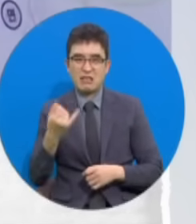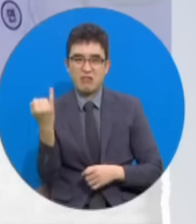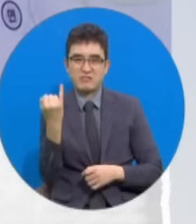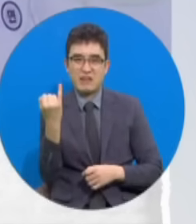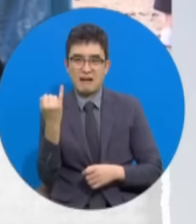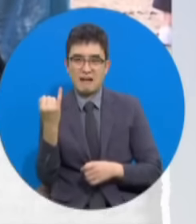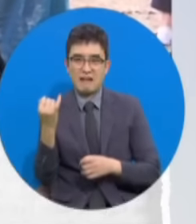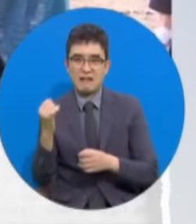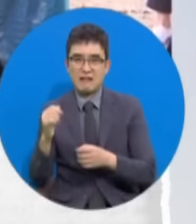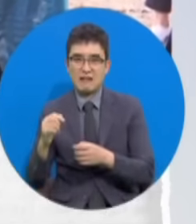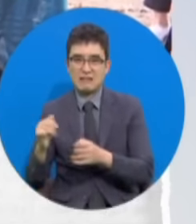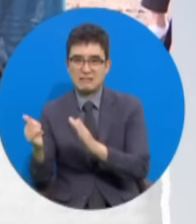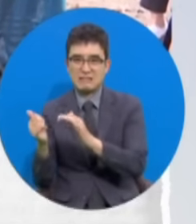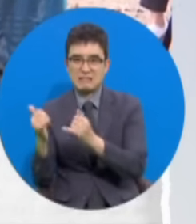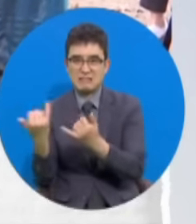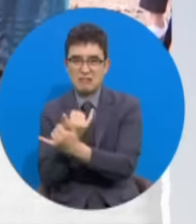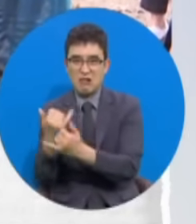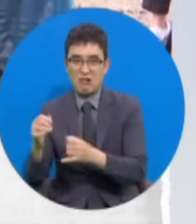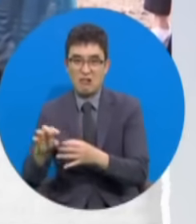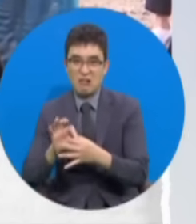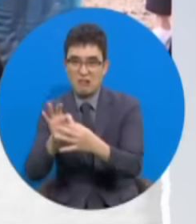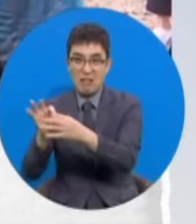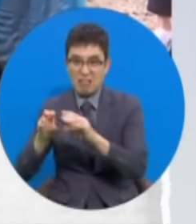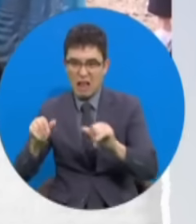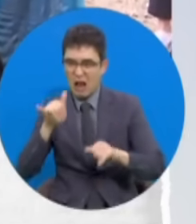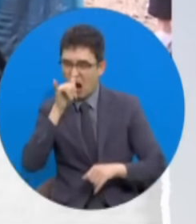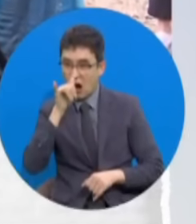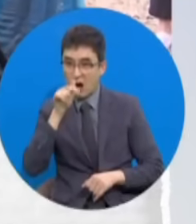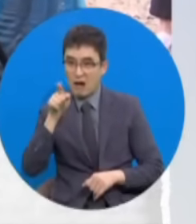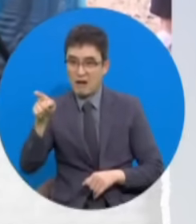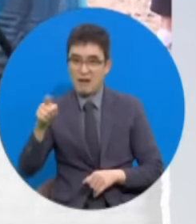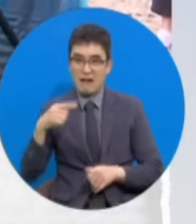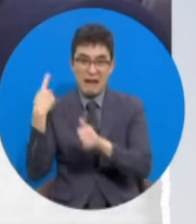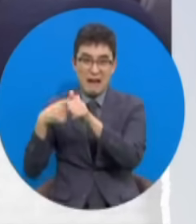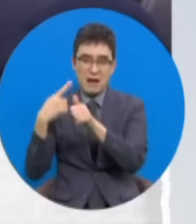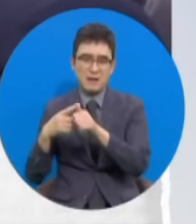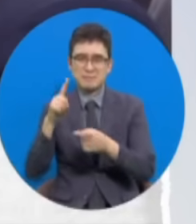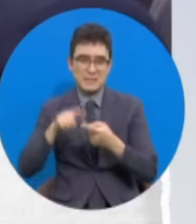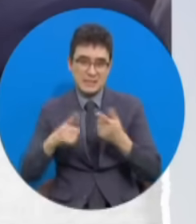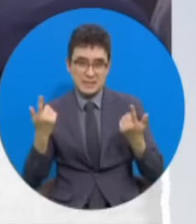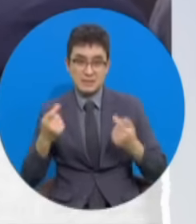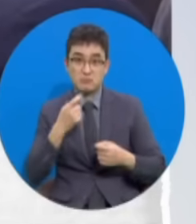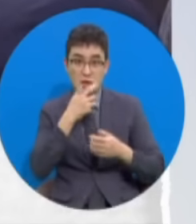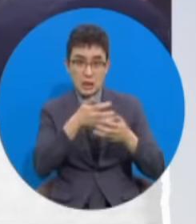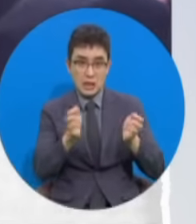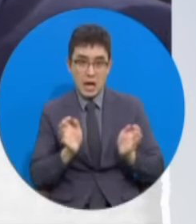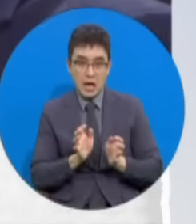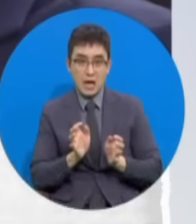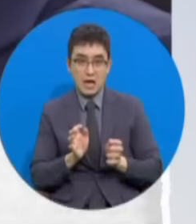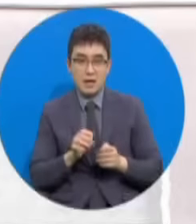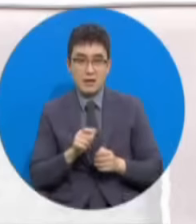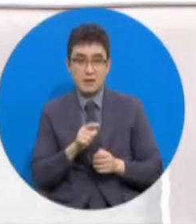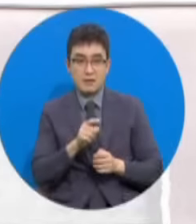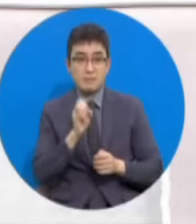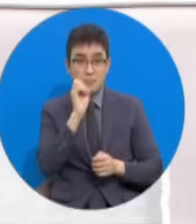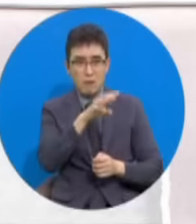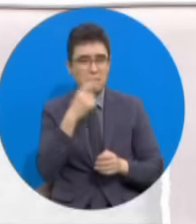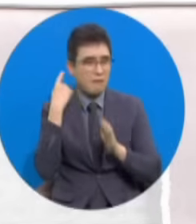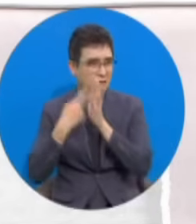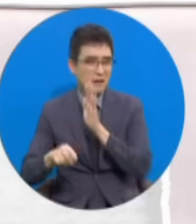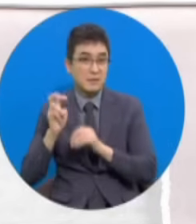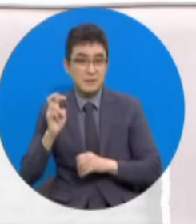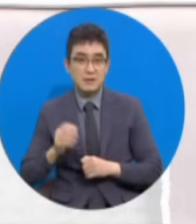가지고 계속 정쟁으로 가는 것은 맞지 않는다고 보는데 아마 민주당은 제가 볼 때는 이런 말이 통하지 않을 것 같아요. 왜냐하면